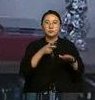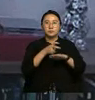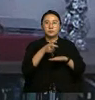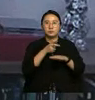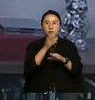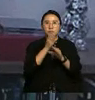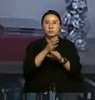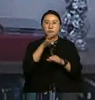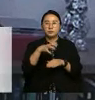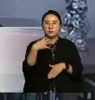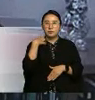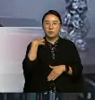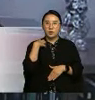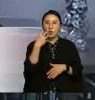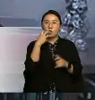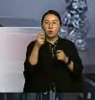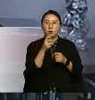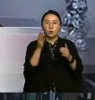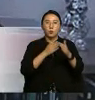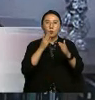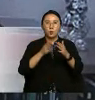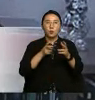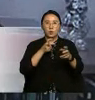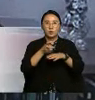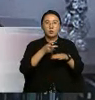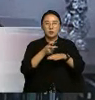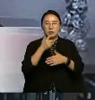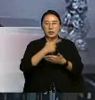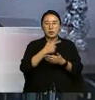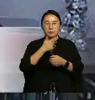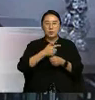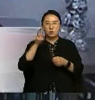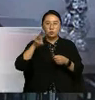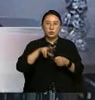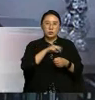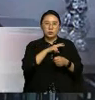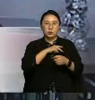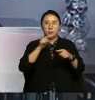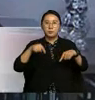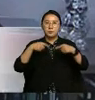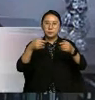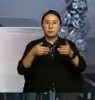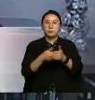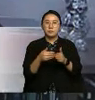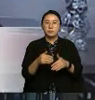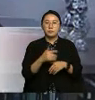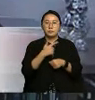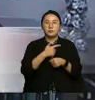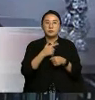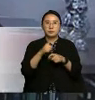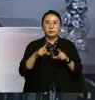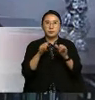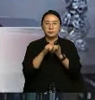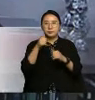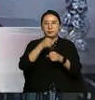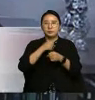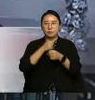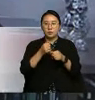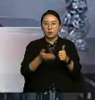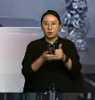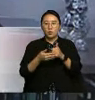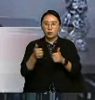교통 컨트롤타워 역할을 할 경기교통공사 유치 전에 남양주시 의회도 뛰어들었습니다. 남양주 시민들로